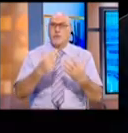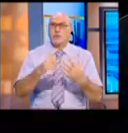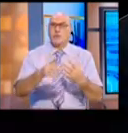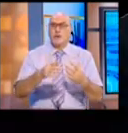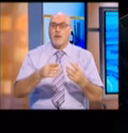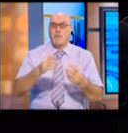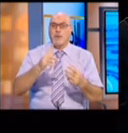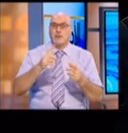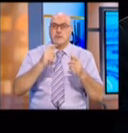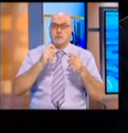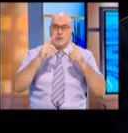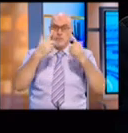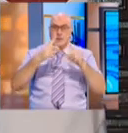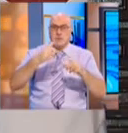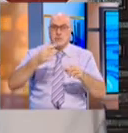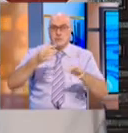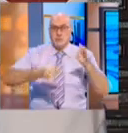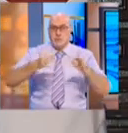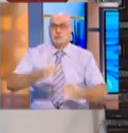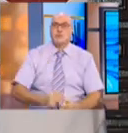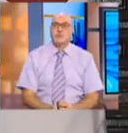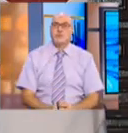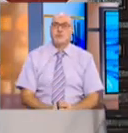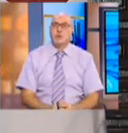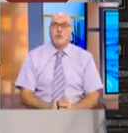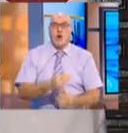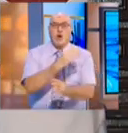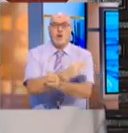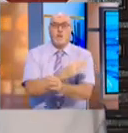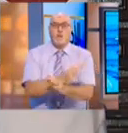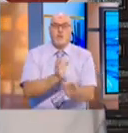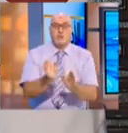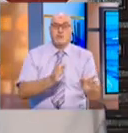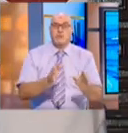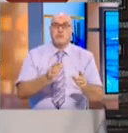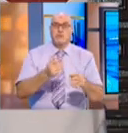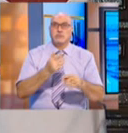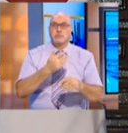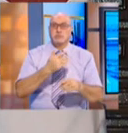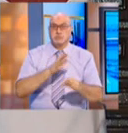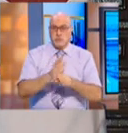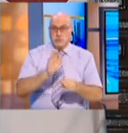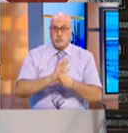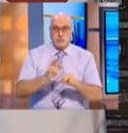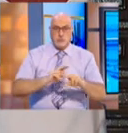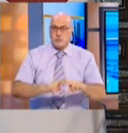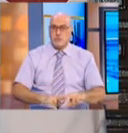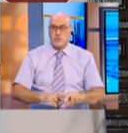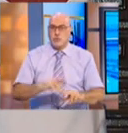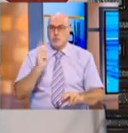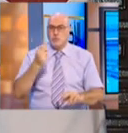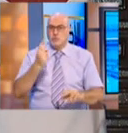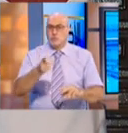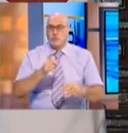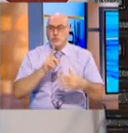والعدالة. مسار تقاطعت فيه المهام والمسؤوليات، لكنها دائما تتشرب